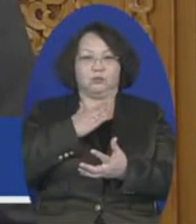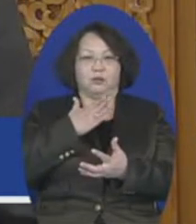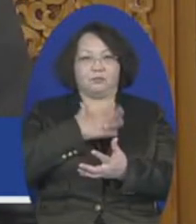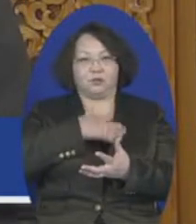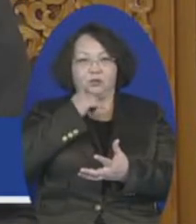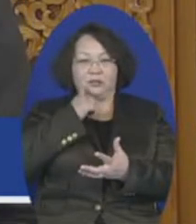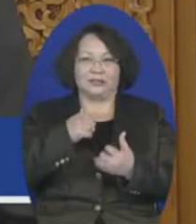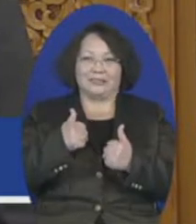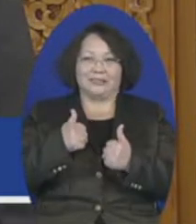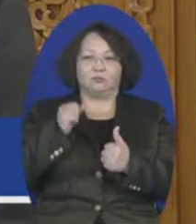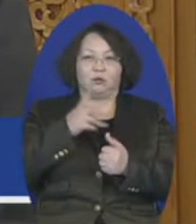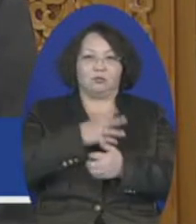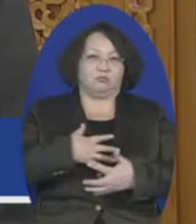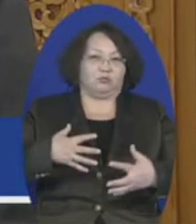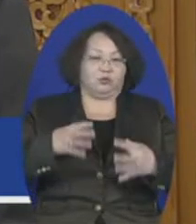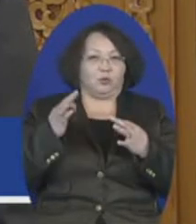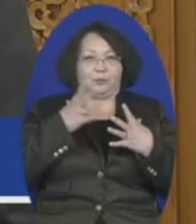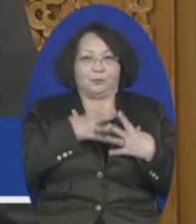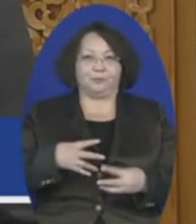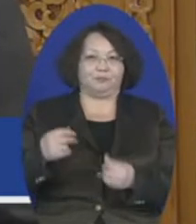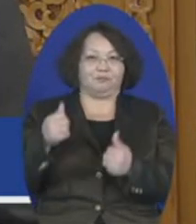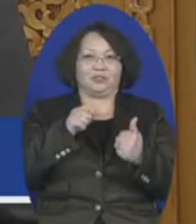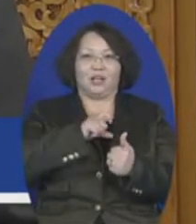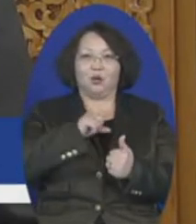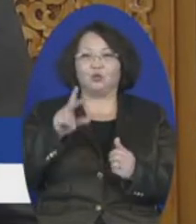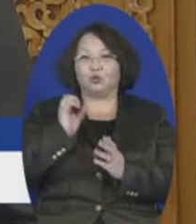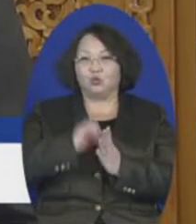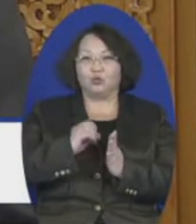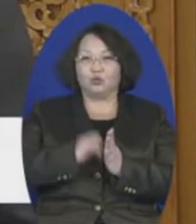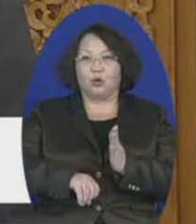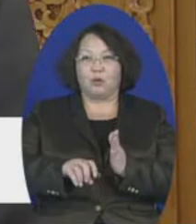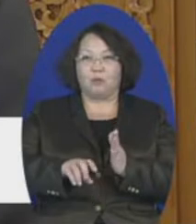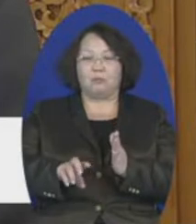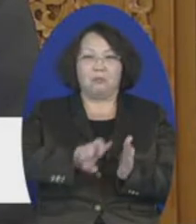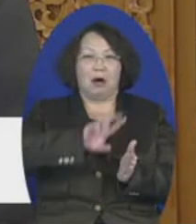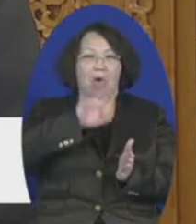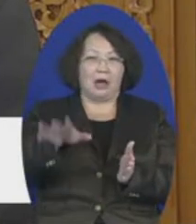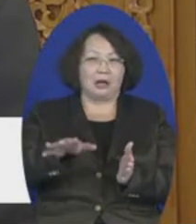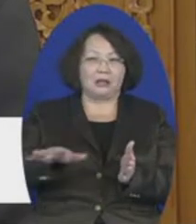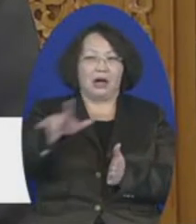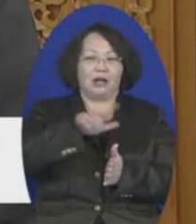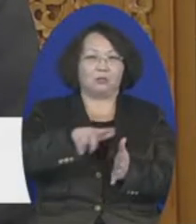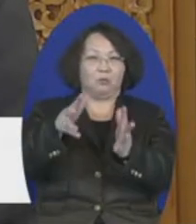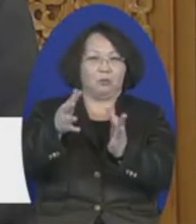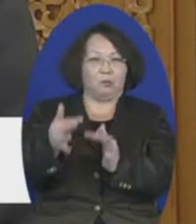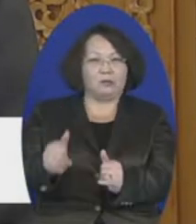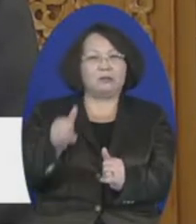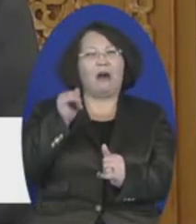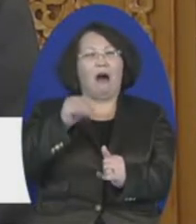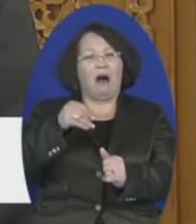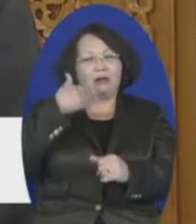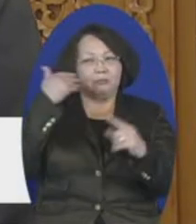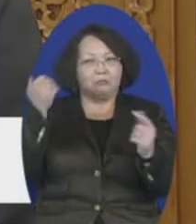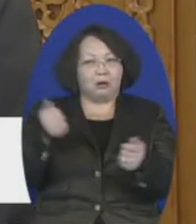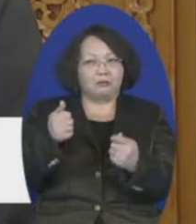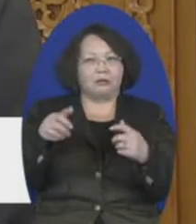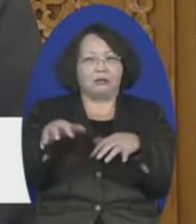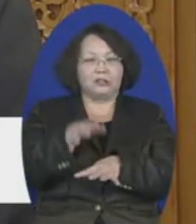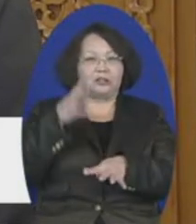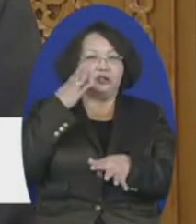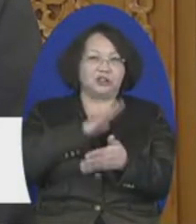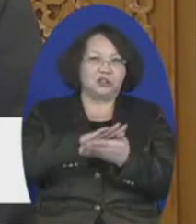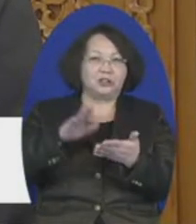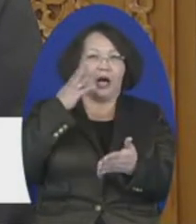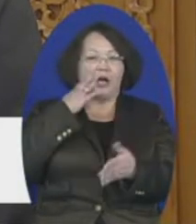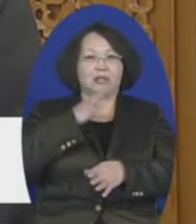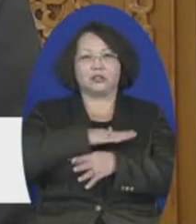энэ өөрчлөгдсөн байгаа байгаль орчинд бид нар энэ мал аж ахуйгаа яаж одоо эрхлэн гөтлөх вэ гэдэг бид нар шинэ арга барил руу, шинэ